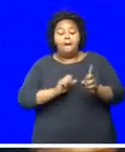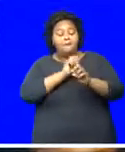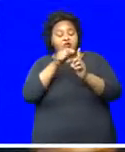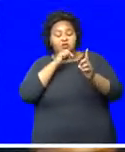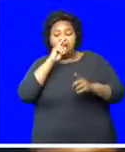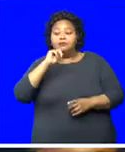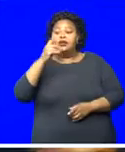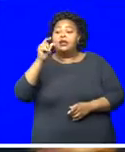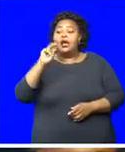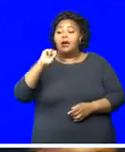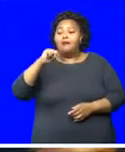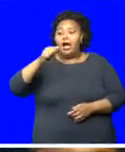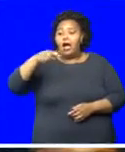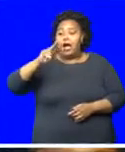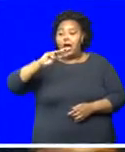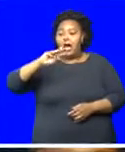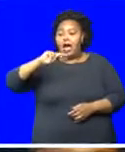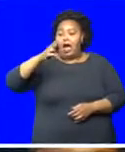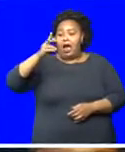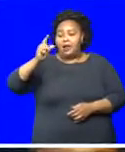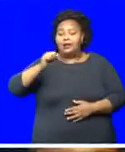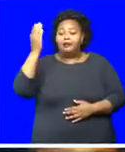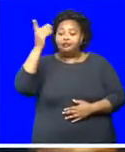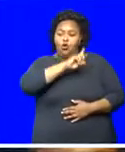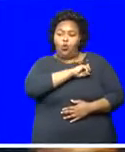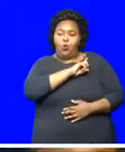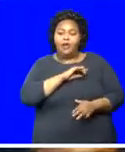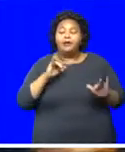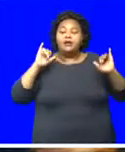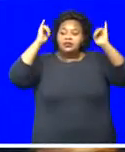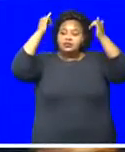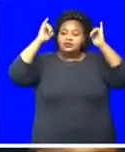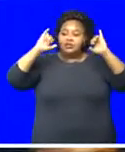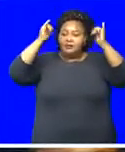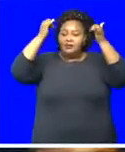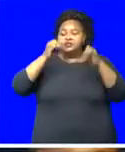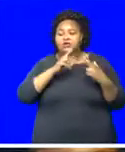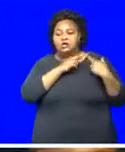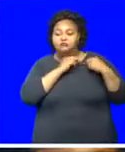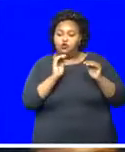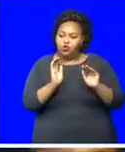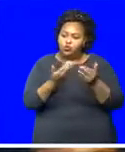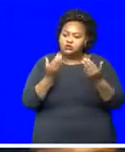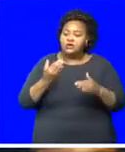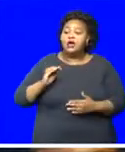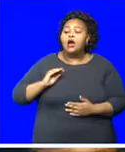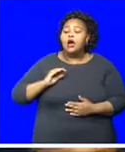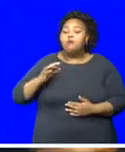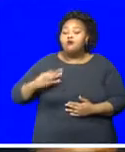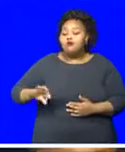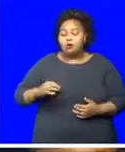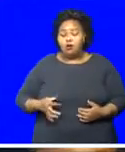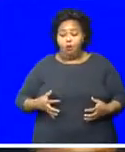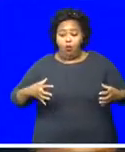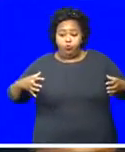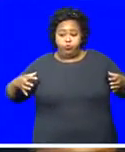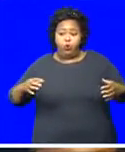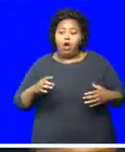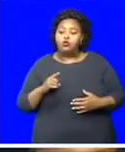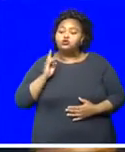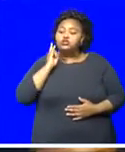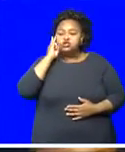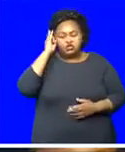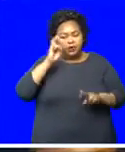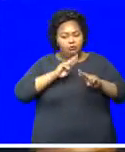nganomcebo onhlangamandla ngesikhathi abambe umcimbi wekukhuthata emantombazana lamakhulu emtimbeni kuthi emukele imtimba yawo kanti-ke lo